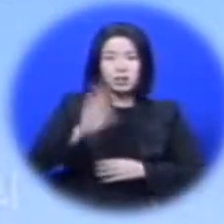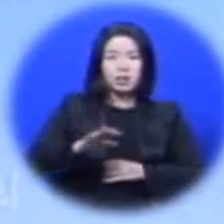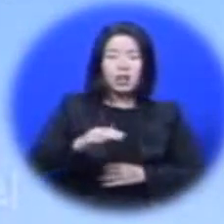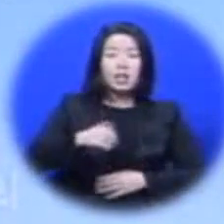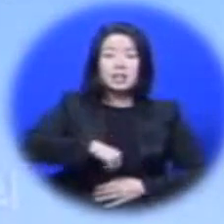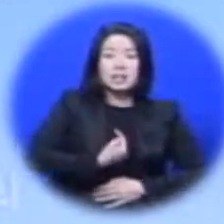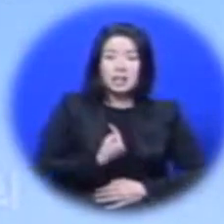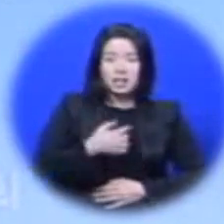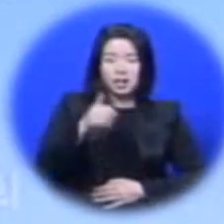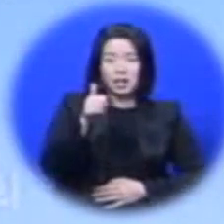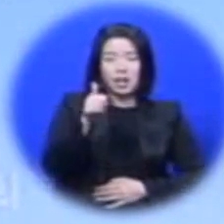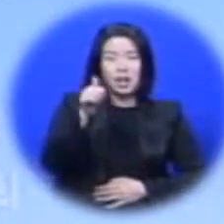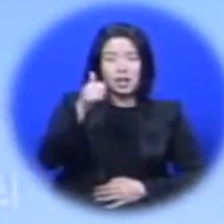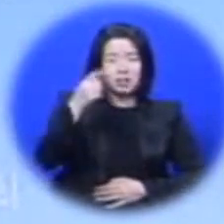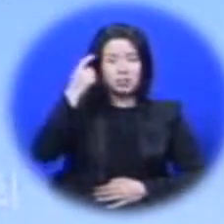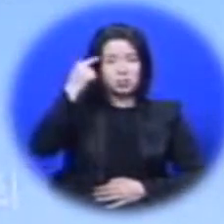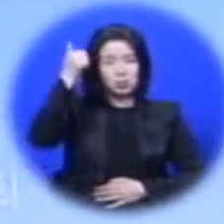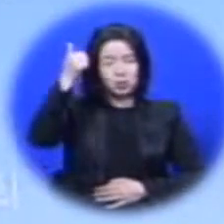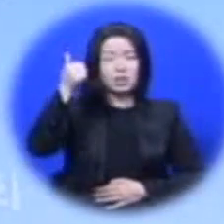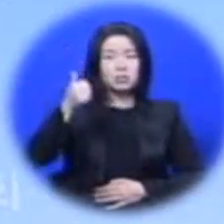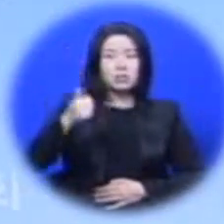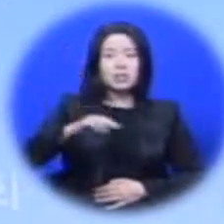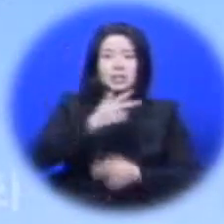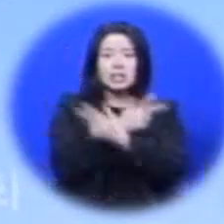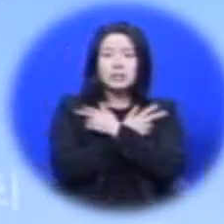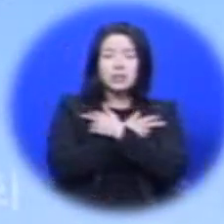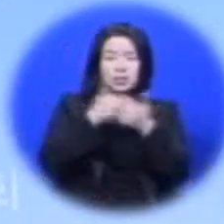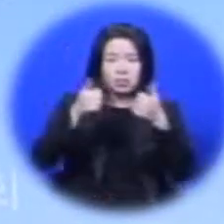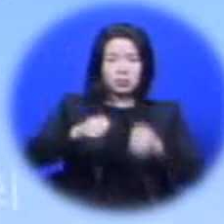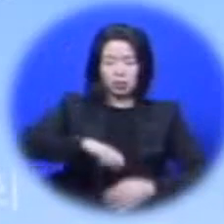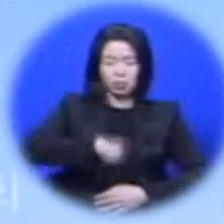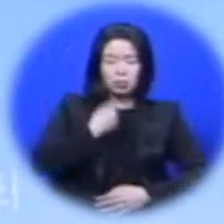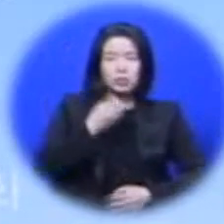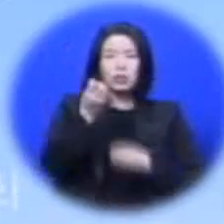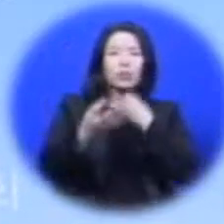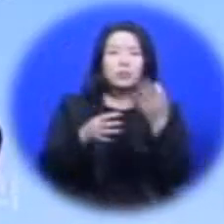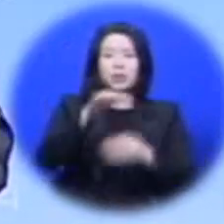자기가 신사참배했었다고 솔직히 고백했어요.